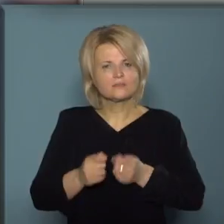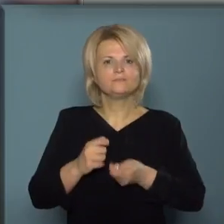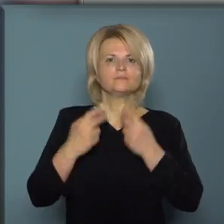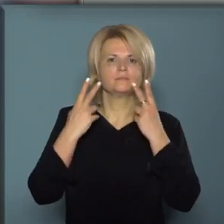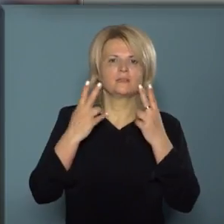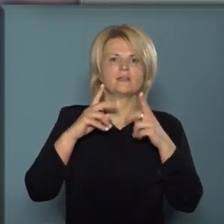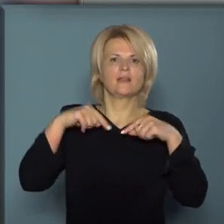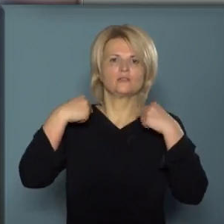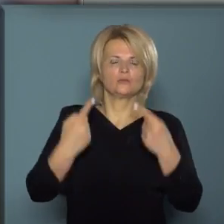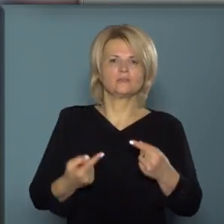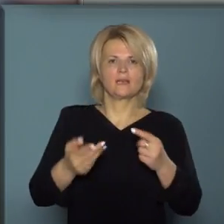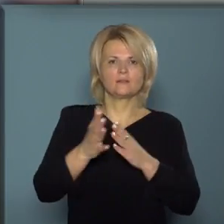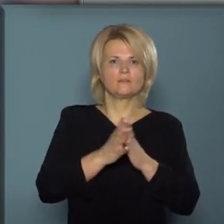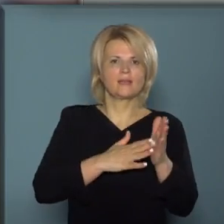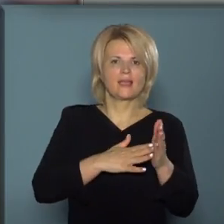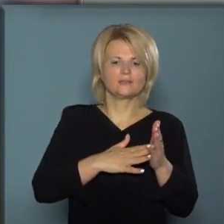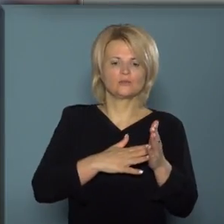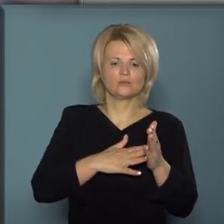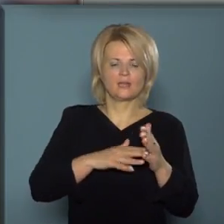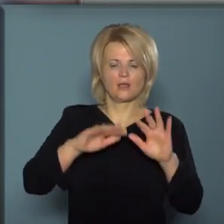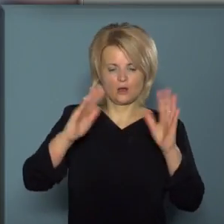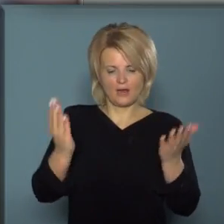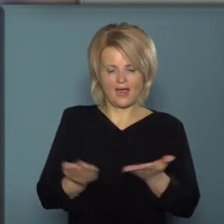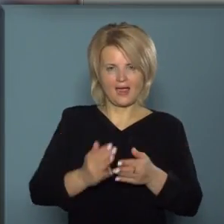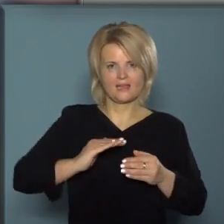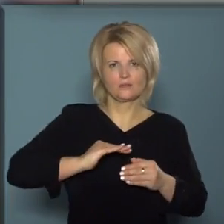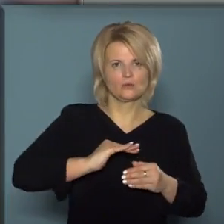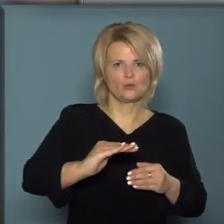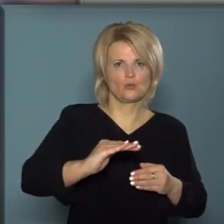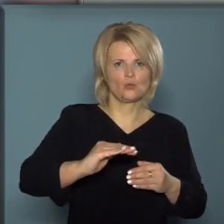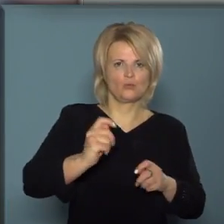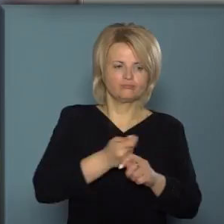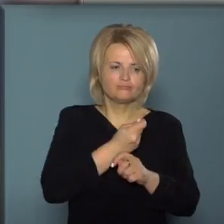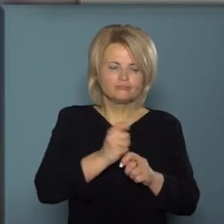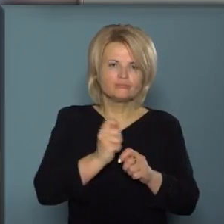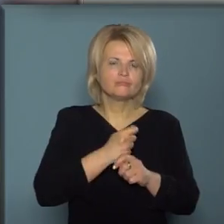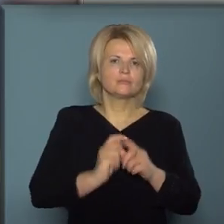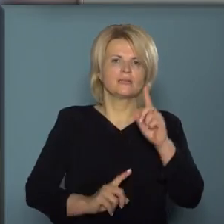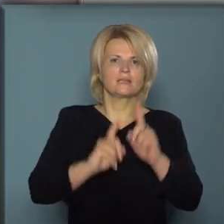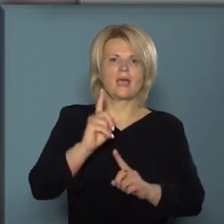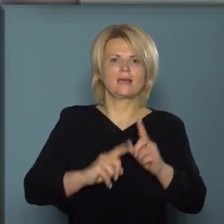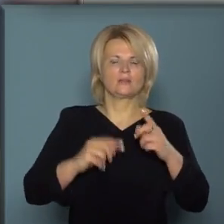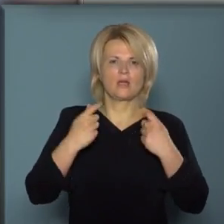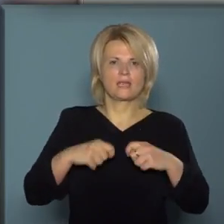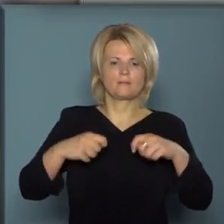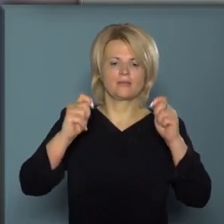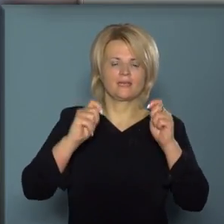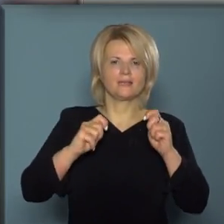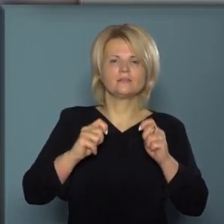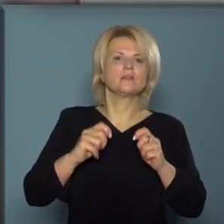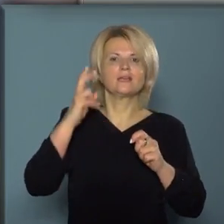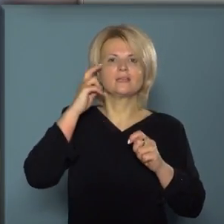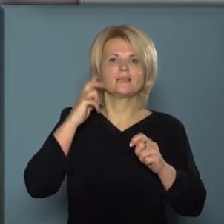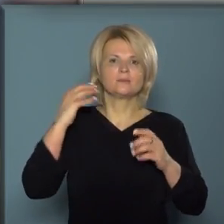értékelése után megkezdődnek majd nagyobb ütemben a kártyúzások, járdaépítések, intézményi felújítások,